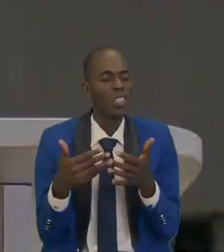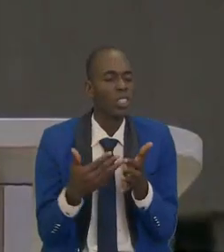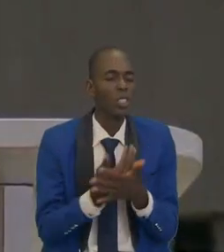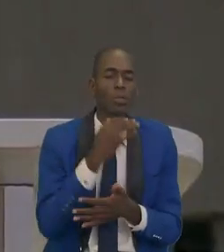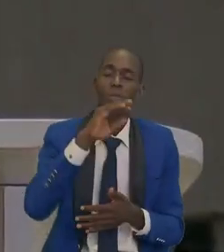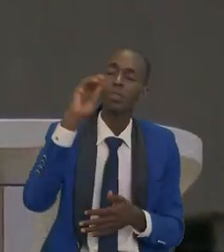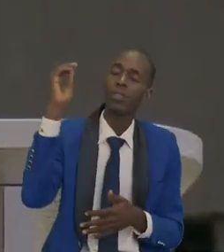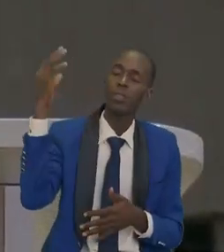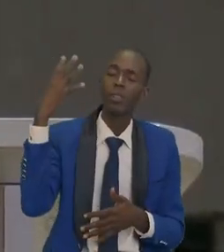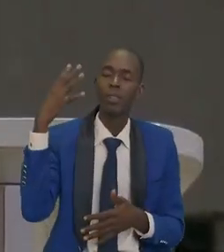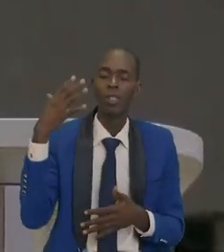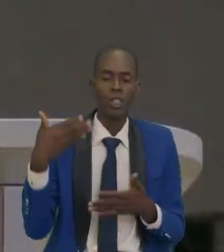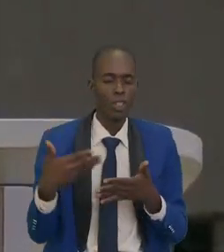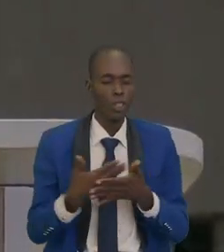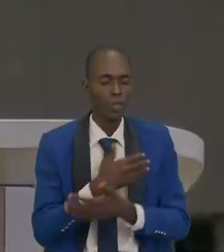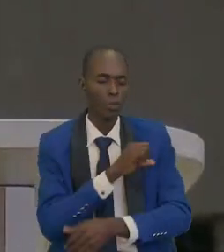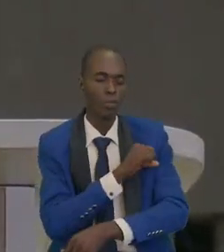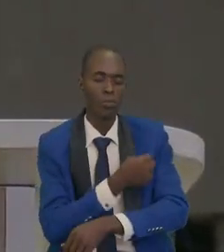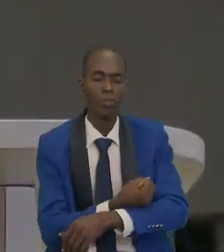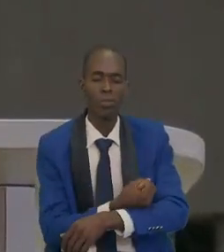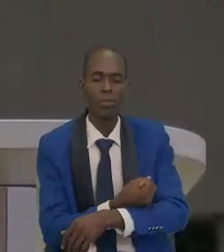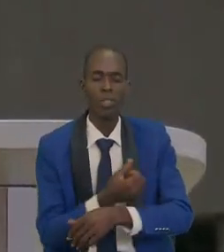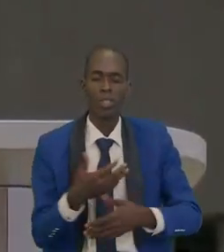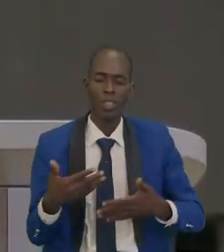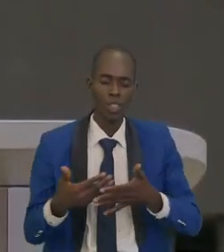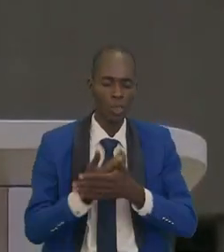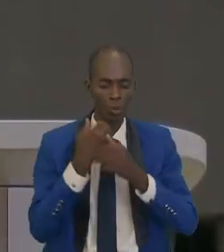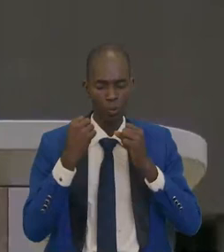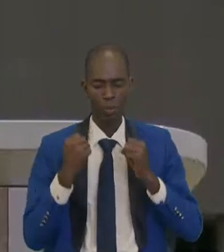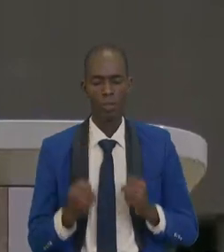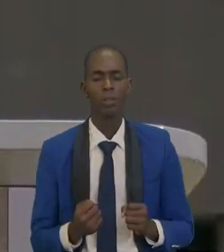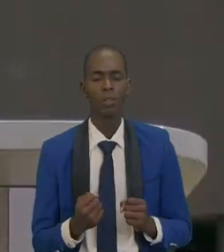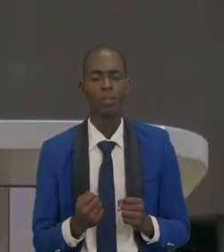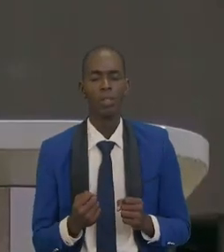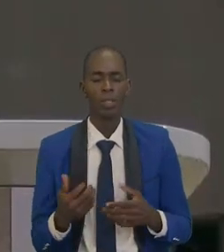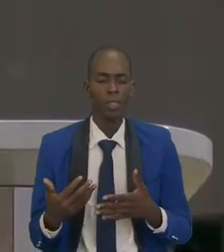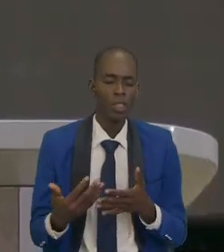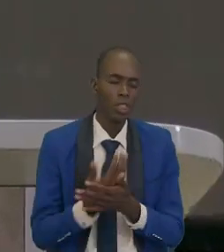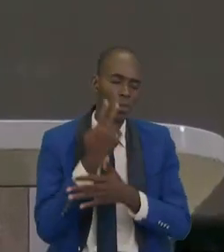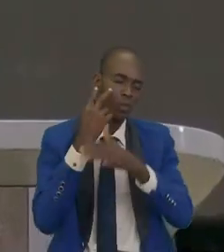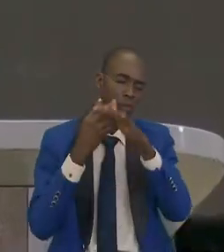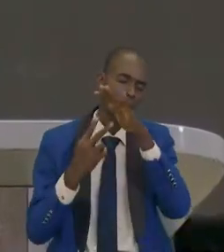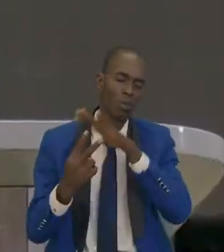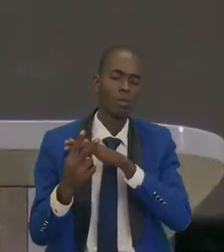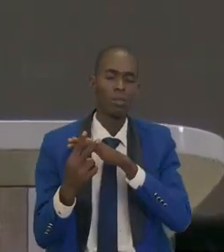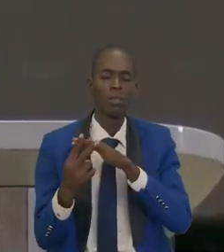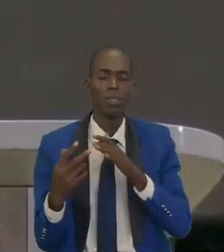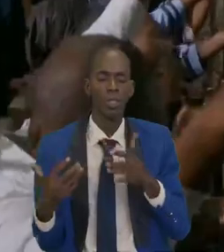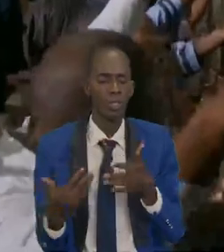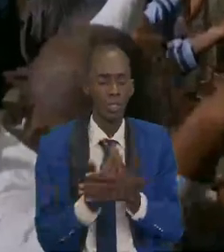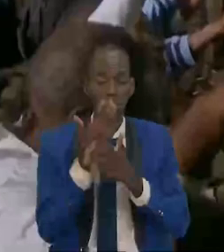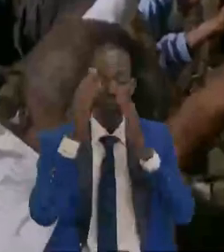grâce, une nouvelle force, une nouvelle puissance, une nouvelle vision, une